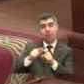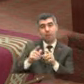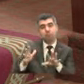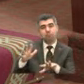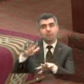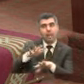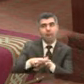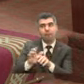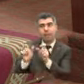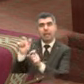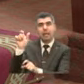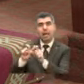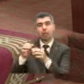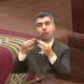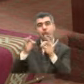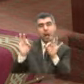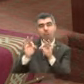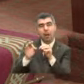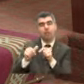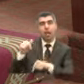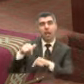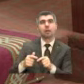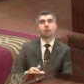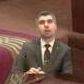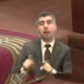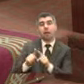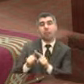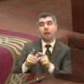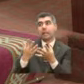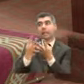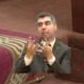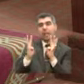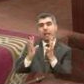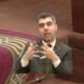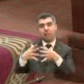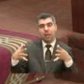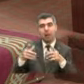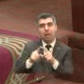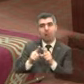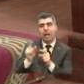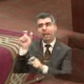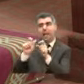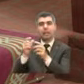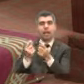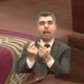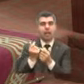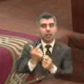السكانية لا تستوعب هذه دور الشباب، بعض المناطق فيها مركبات ولكن الكثافة قليلة. فكنعتقد